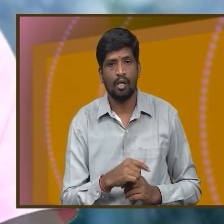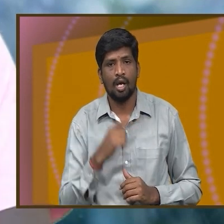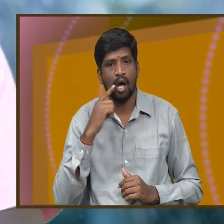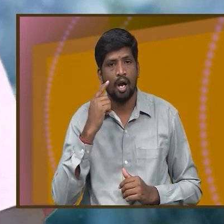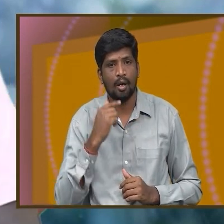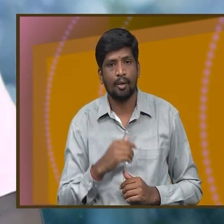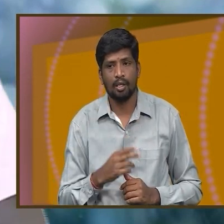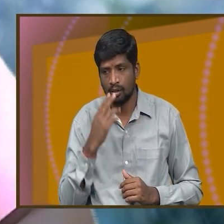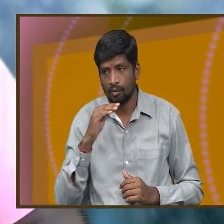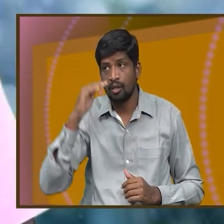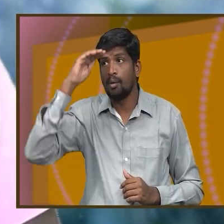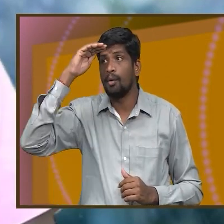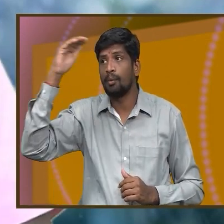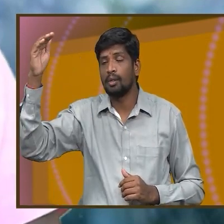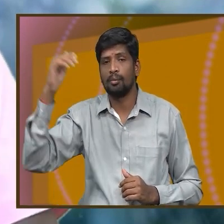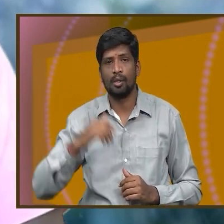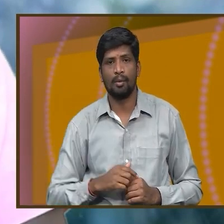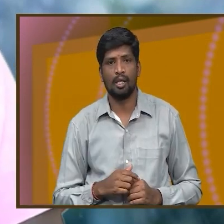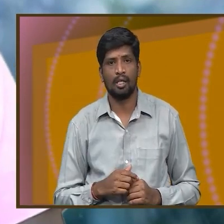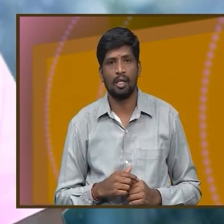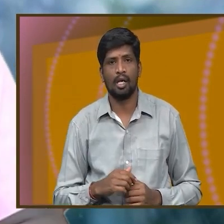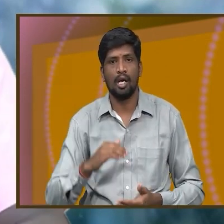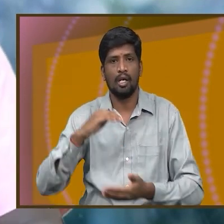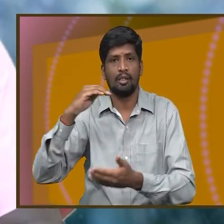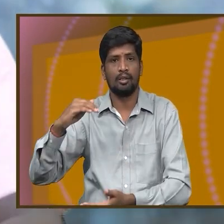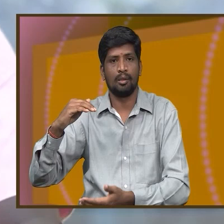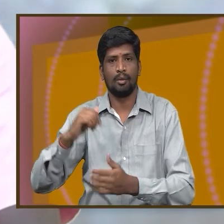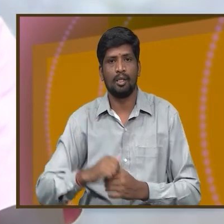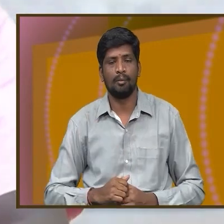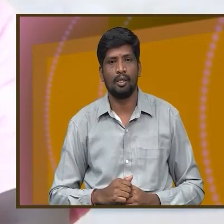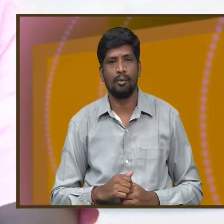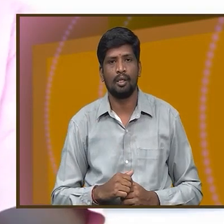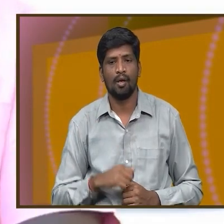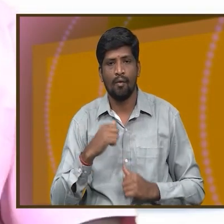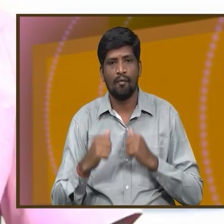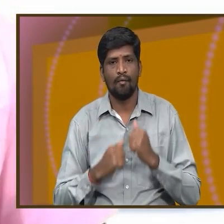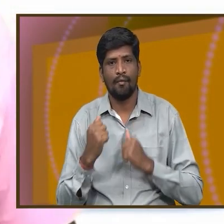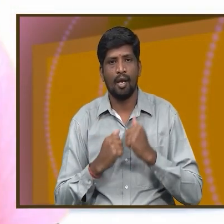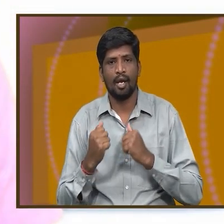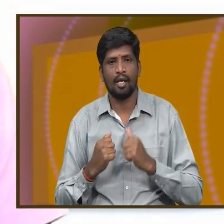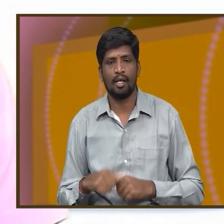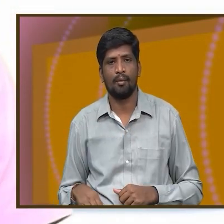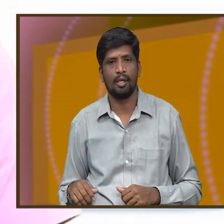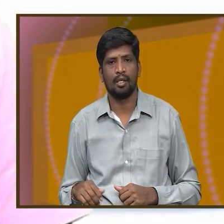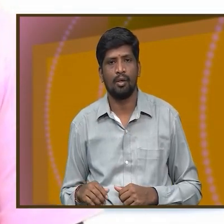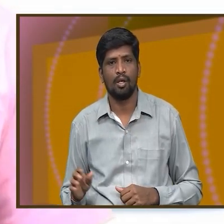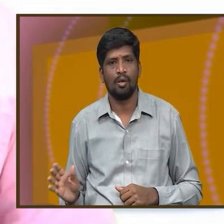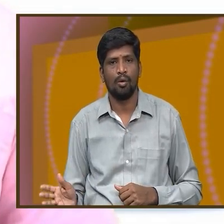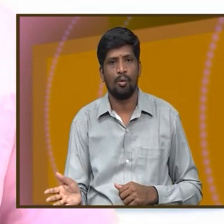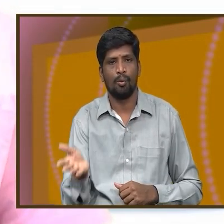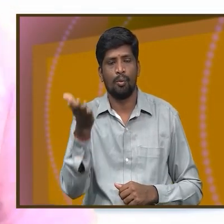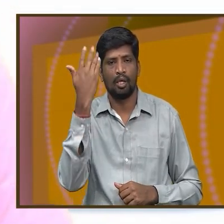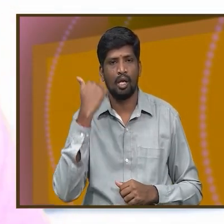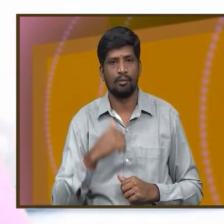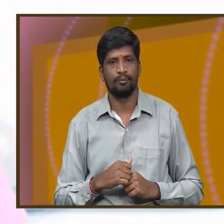அவர் அந்த செருப்பை வாங்கிட்டு நிமிர்ந்து பார்ப்பதற்கு முன்பாகவே வந்து என்ன செய்யணும்னா அந்த சிறுமி அந்த செருப்பை கொடுத்துட்டு வேகமாக என்ன செய்கிறார்களால் அந்த ஒரு